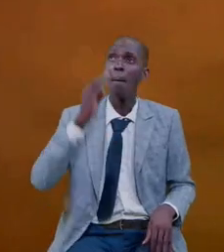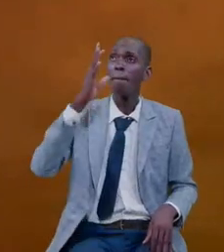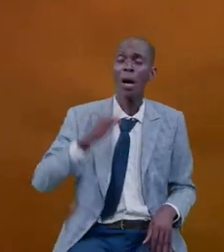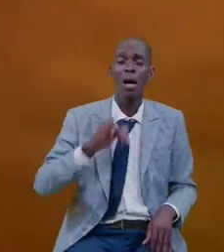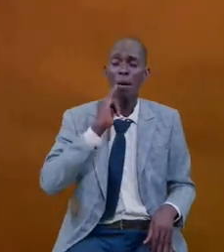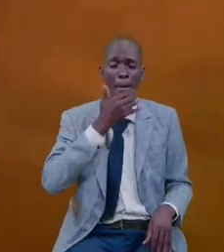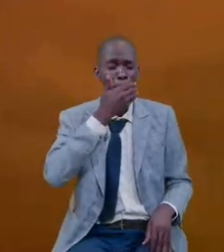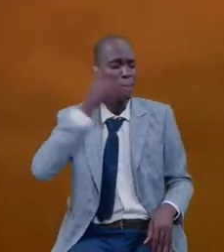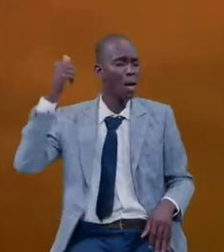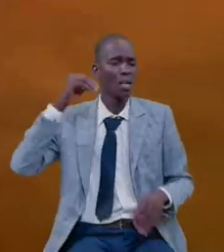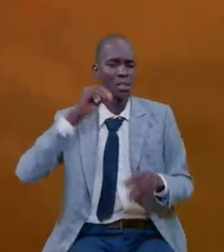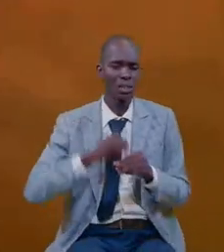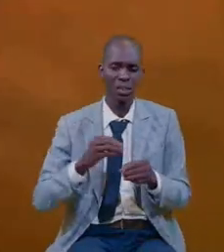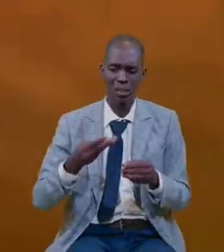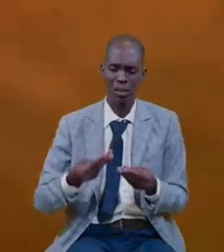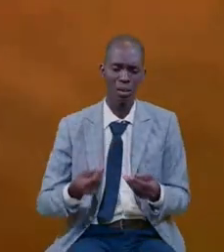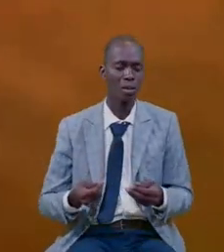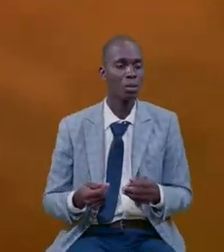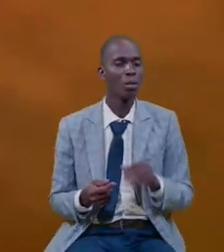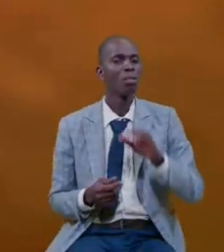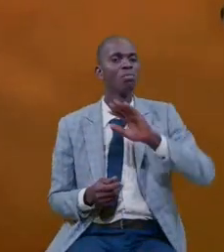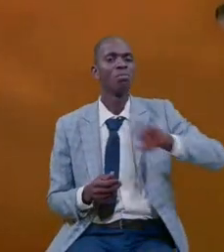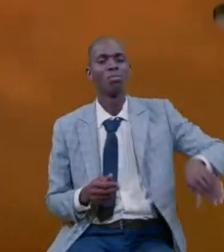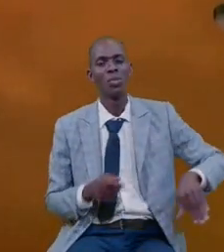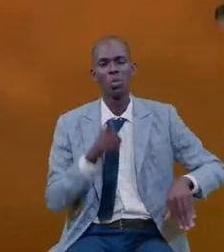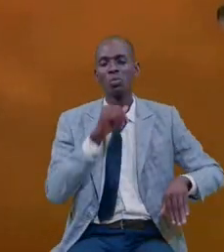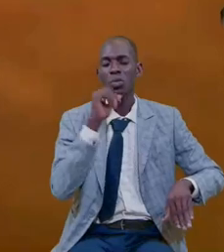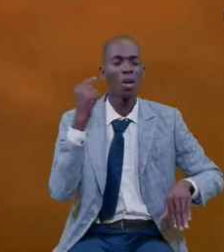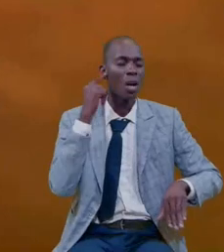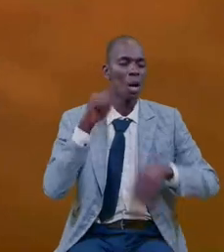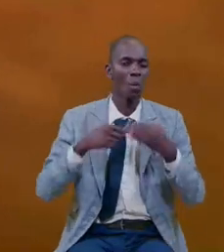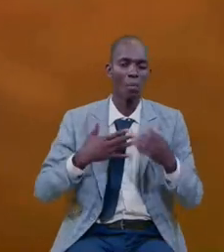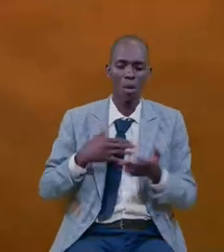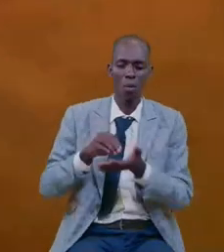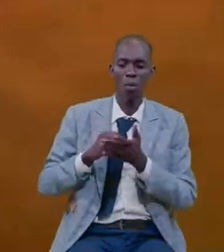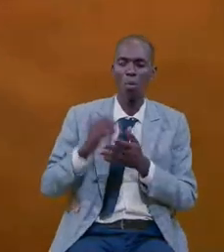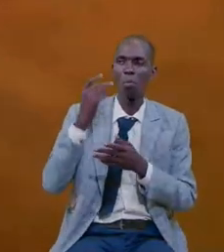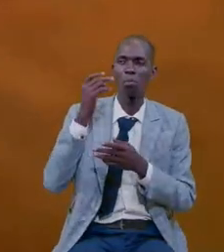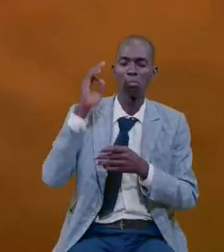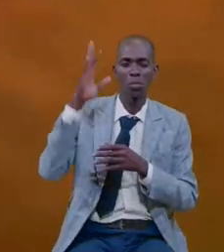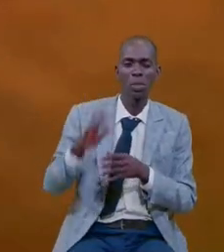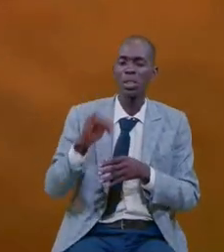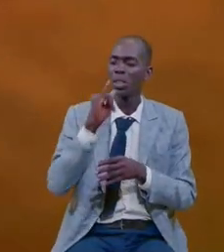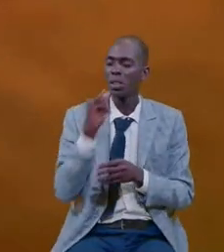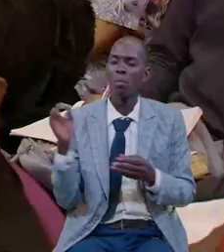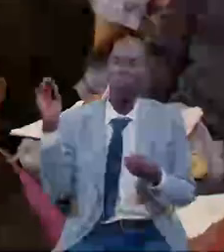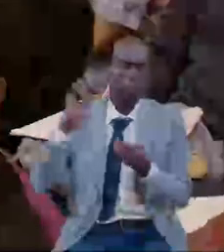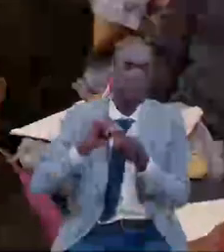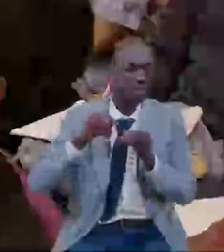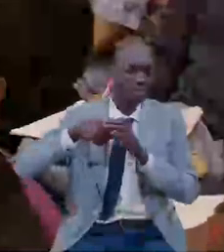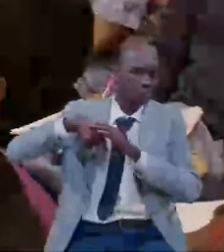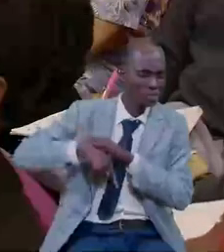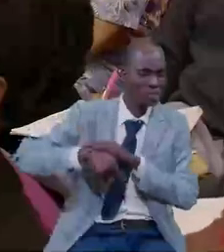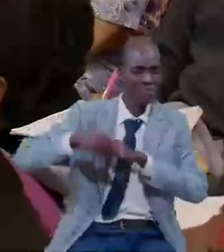pays. Non! Nous avons un pasteur que tu n'as pas entendu. Notre pasteur est le plus grand, il est le plus profond que votre